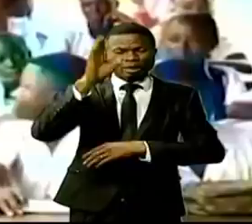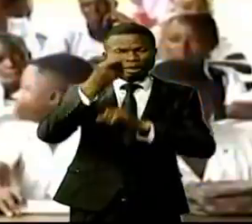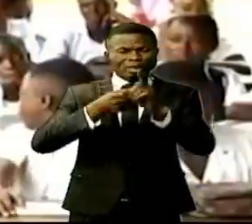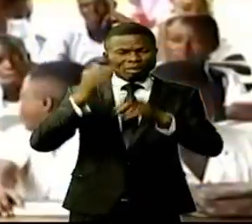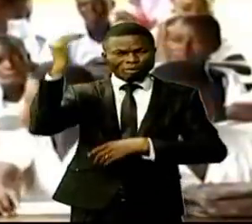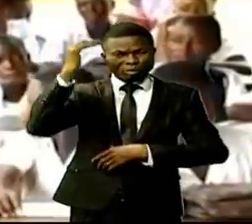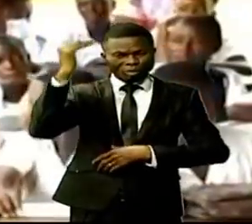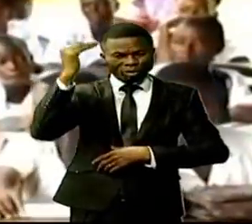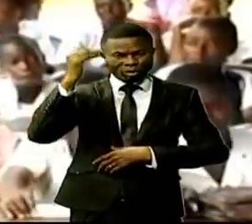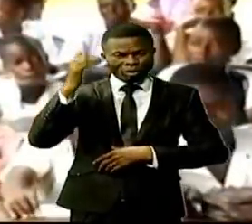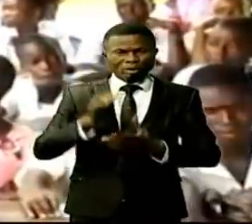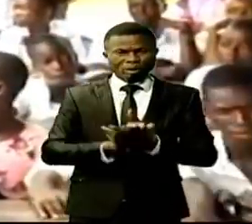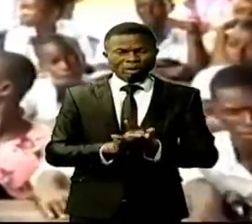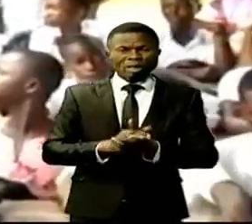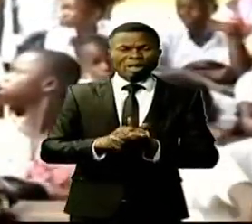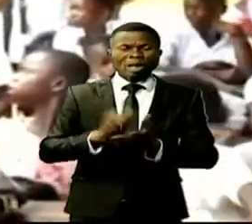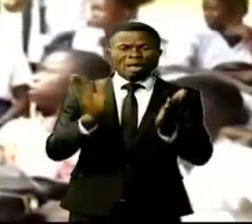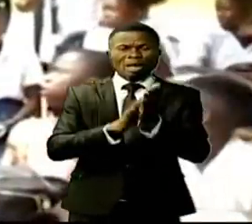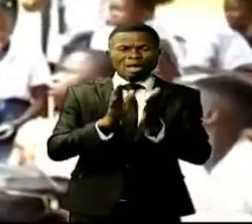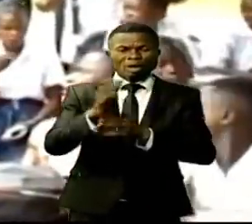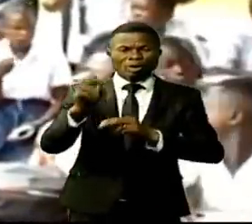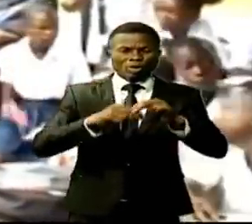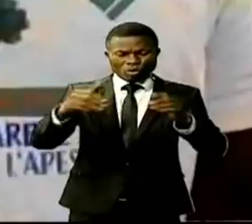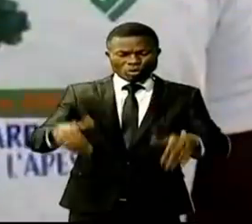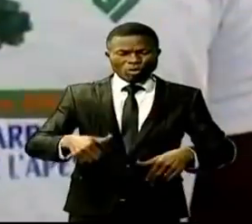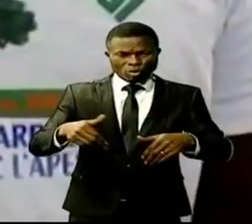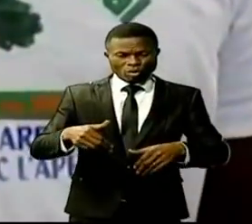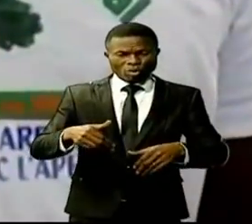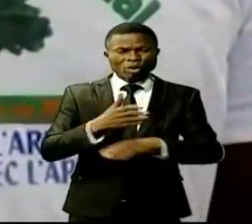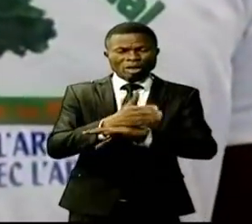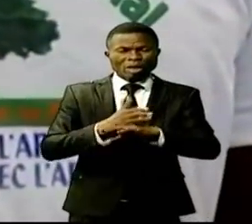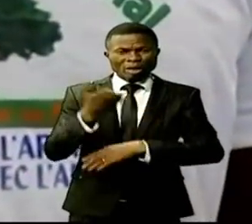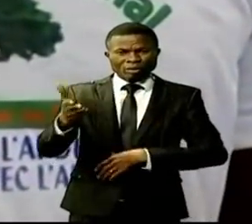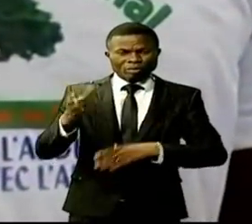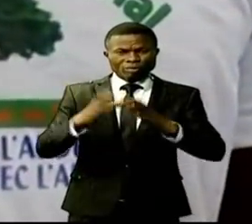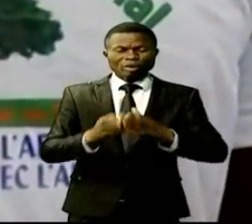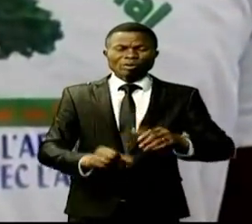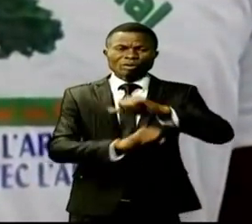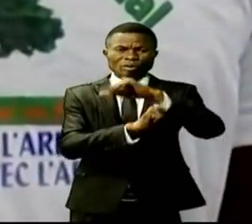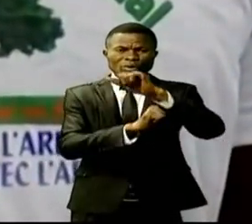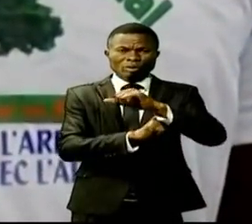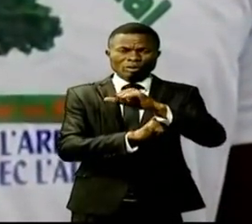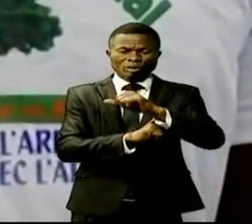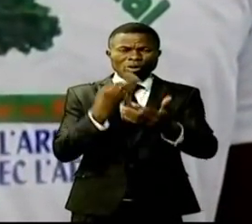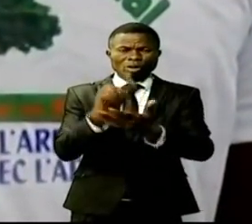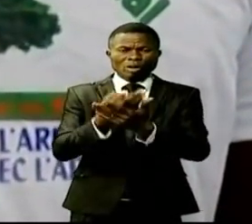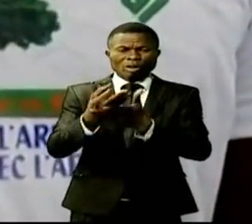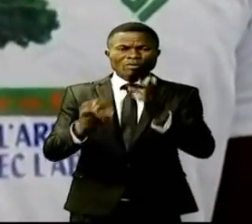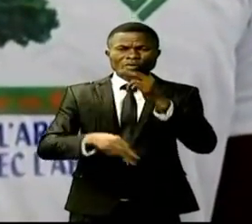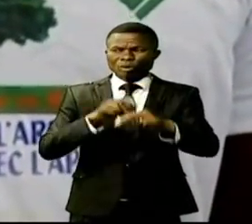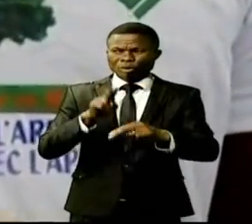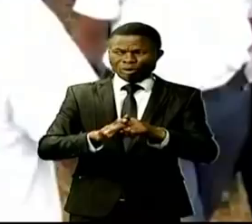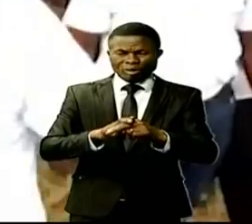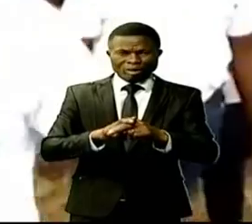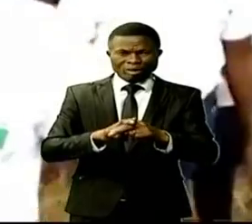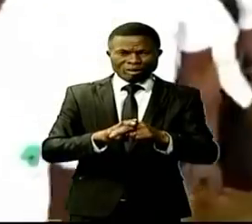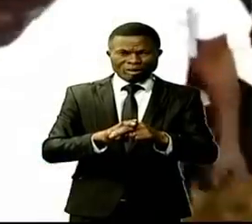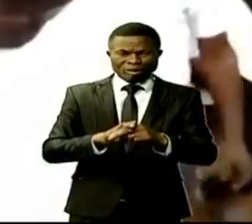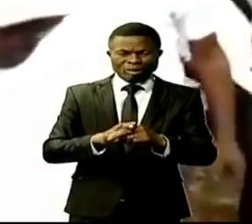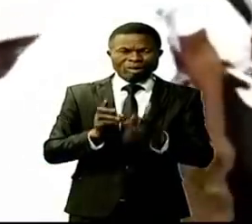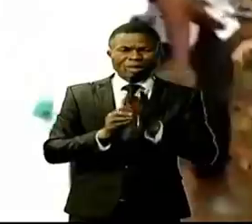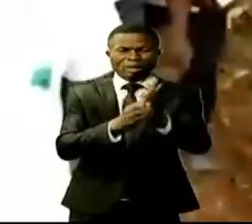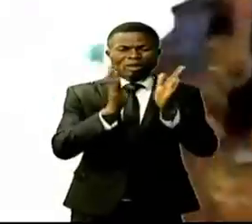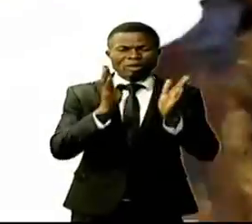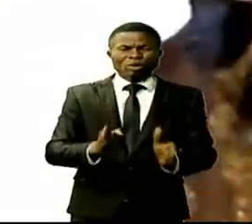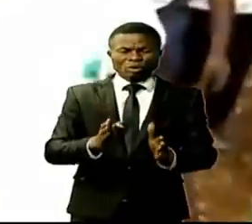à l'Institut technique agricole vétérinaire Bolombo avec l'appui du Fonds forestier national. Le leadership du